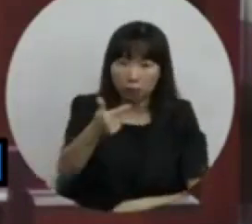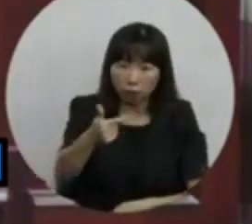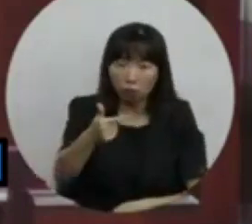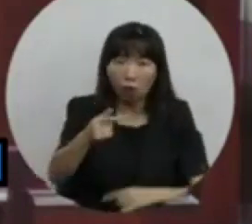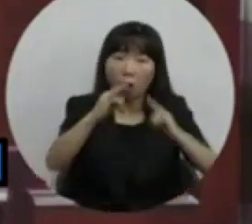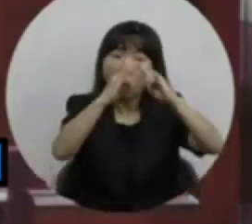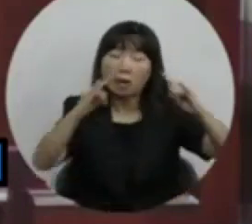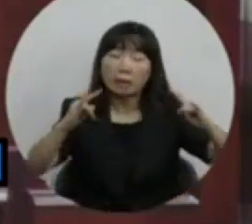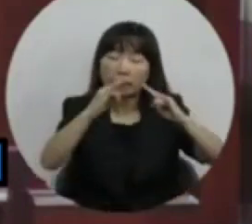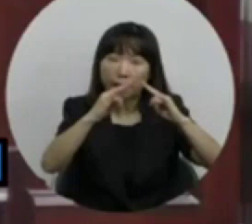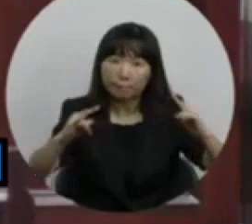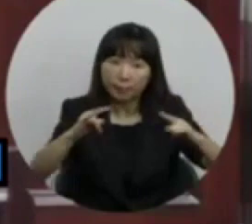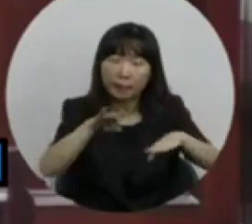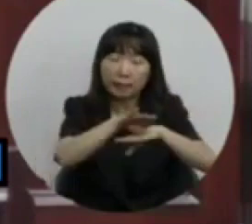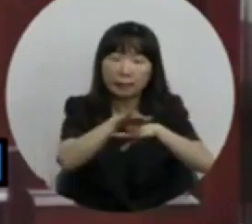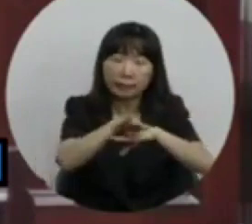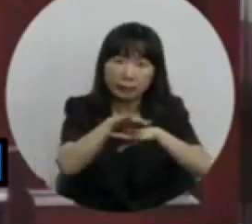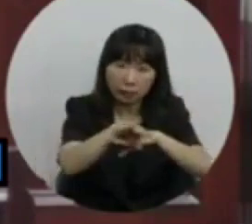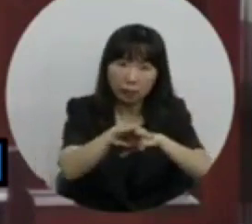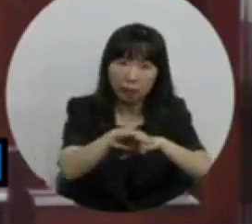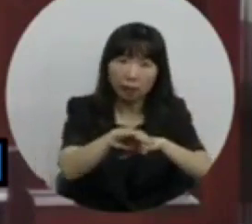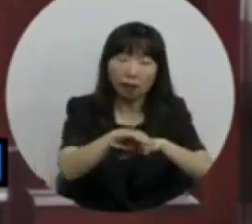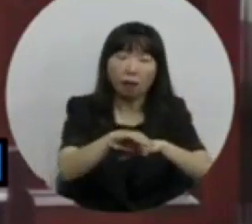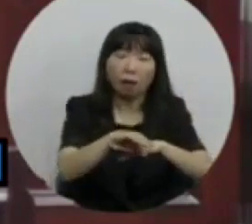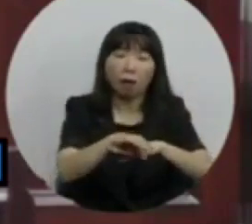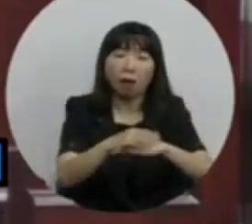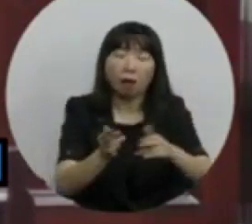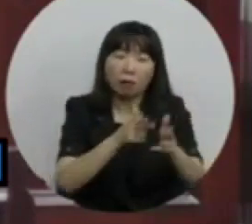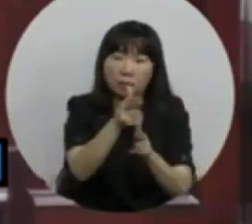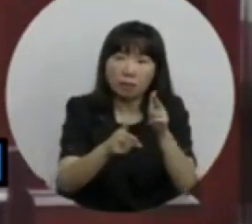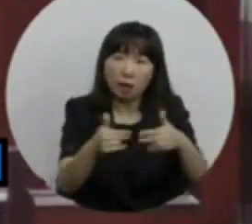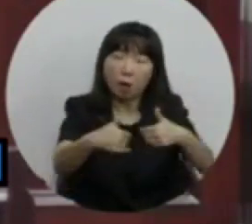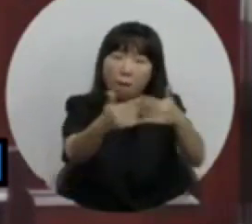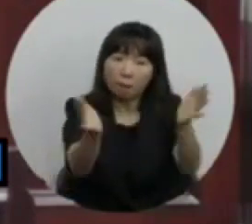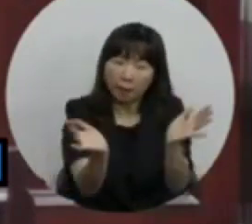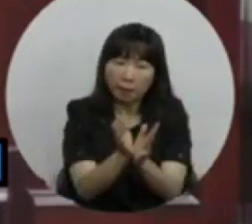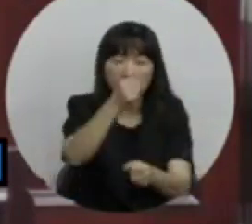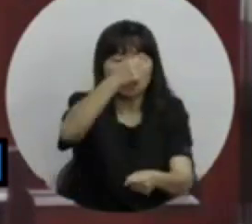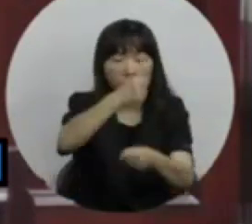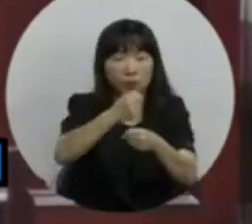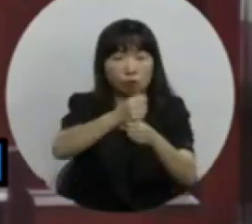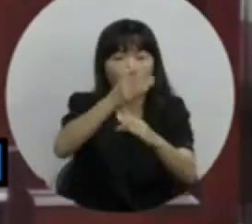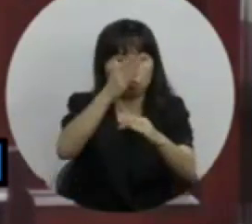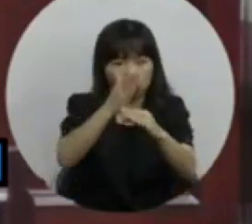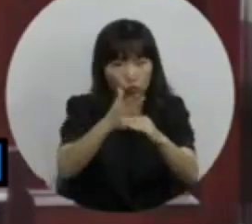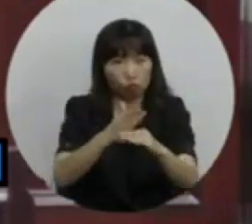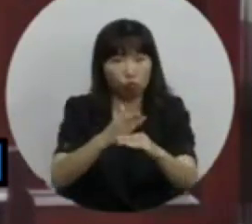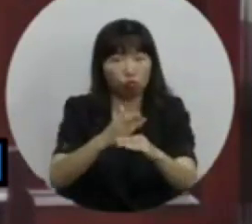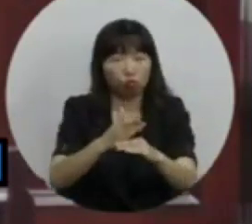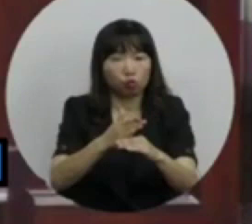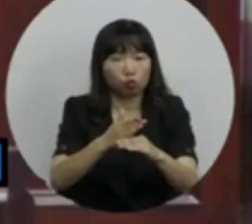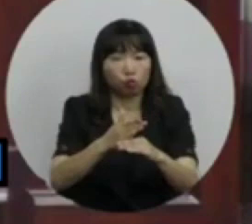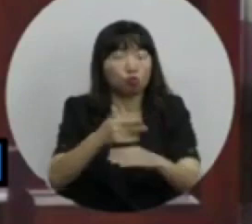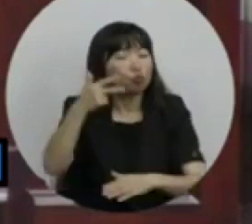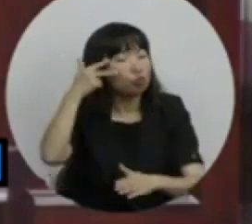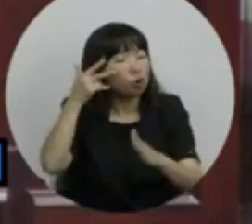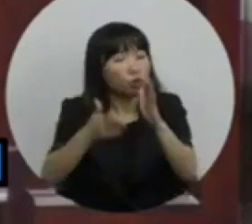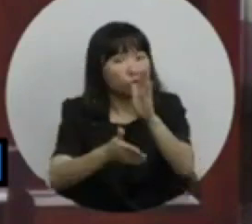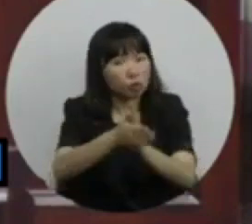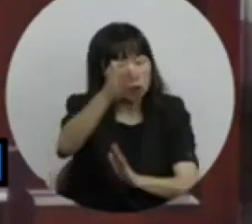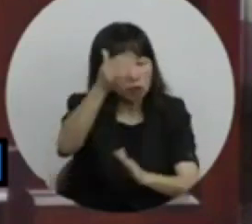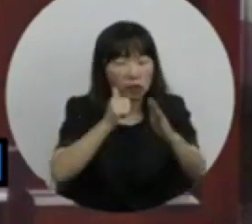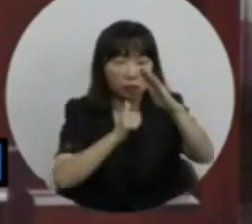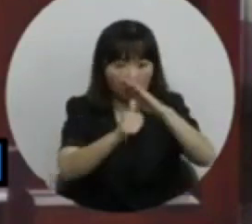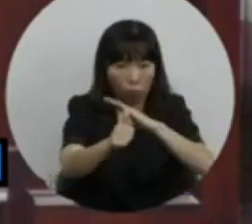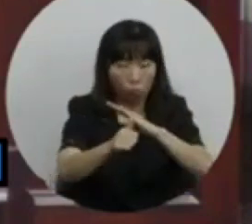캠핑카 특장차 산업단지 조성을 추진하고 있습니다. 여주도시공사는 여주시 대표 공기업이라는